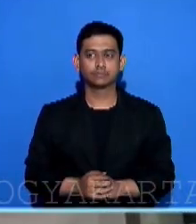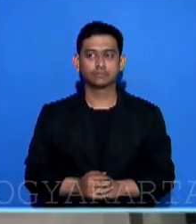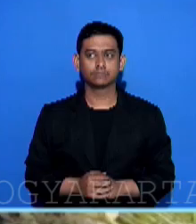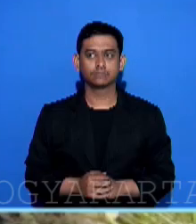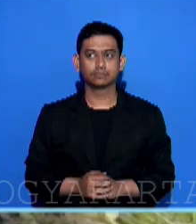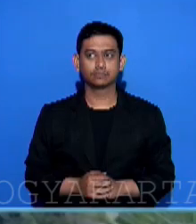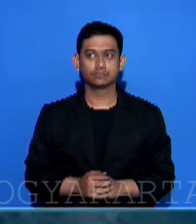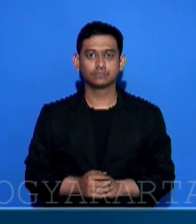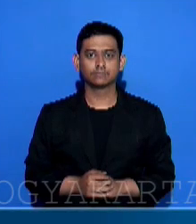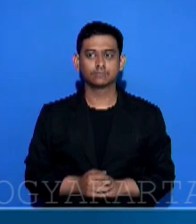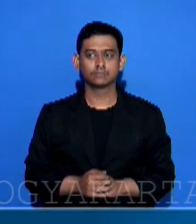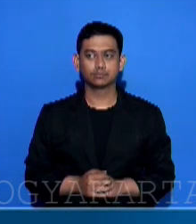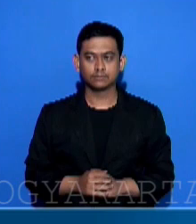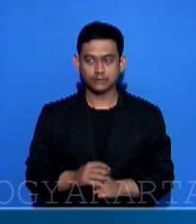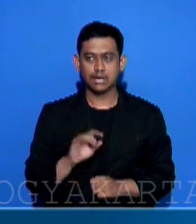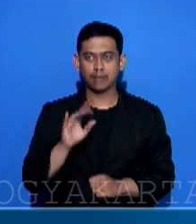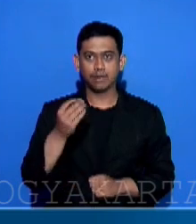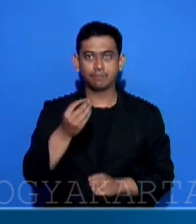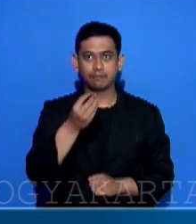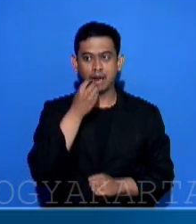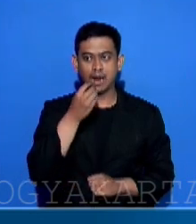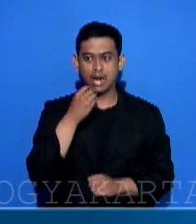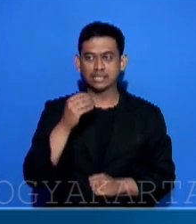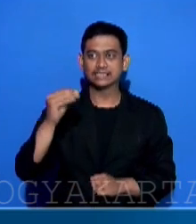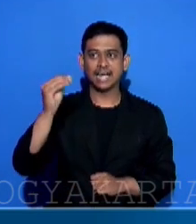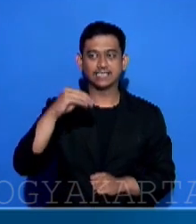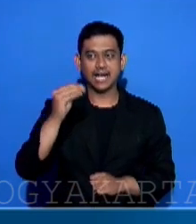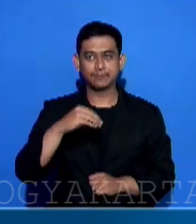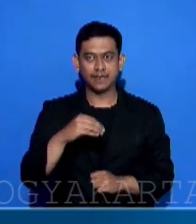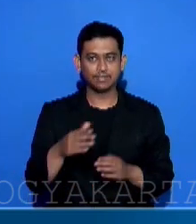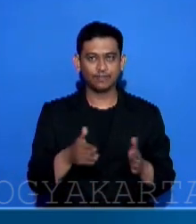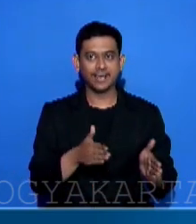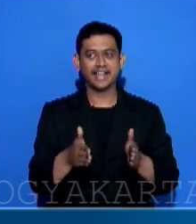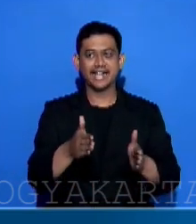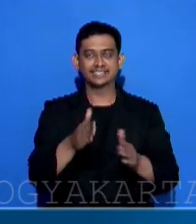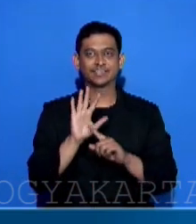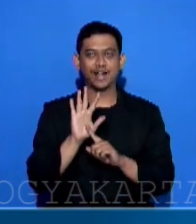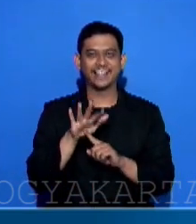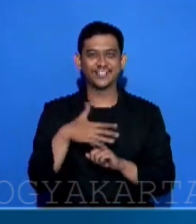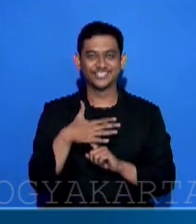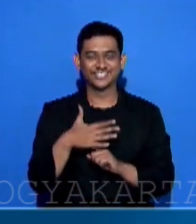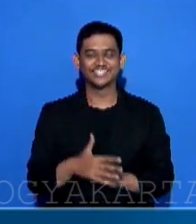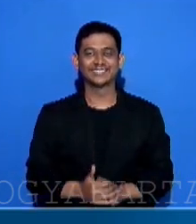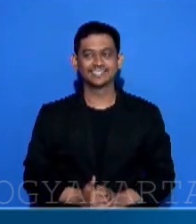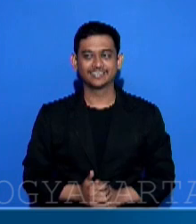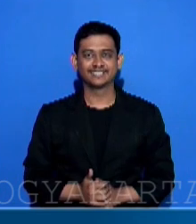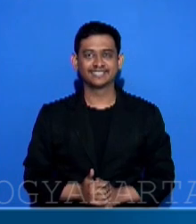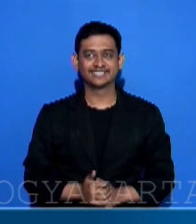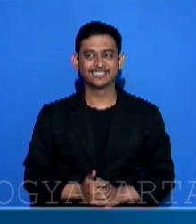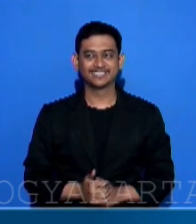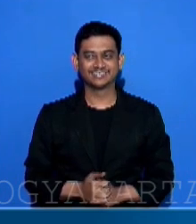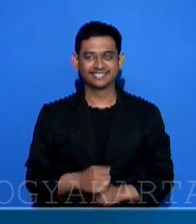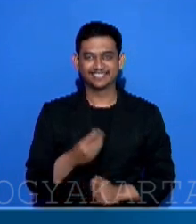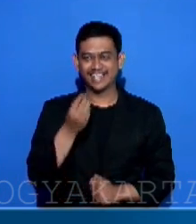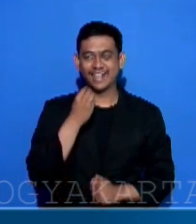alamiah selain kuliner ingkung padukuhan santan guwosari Pajangan Bantul Daerah Istimewa Yogyakarta juga memiliki